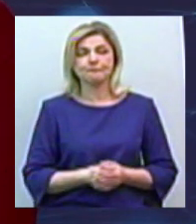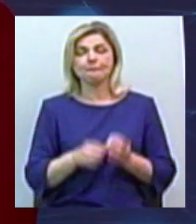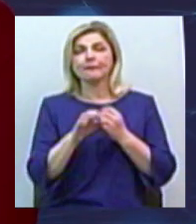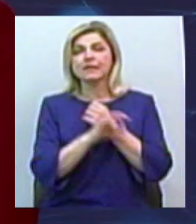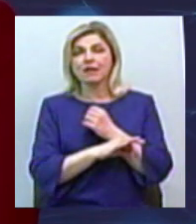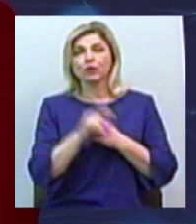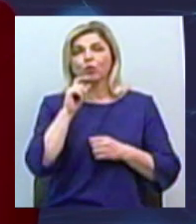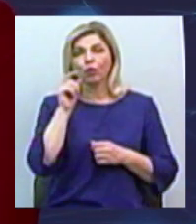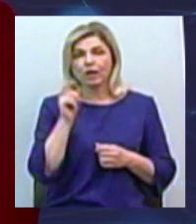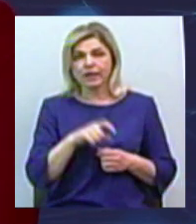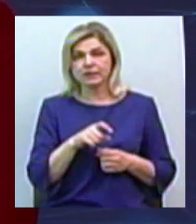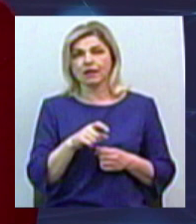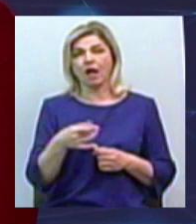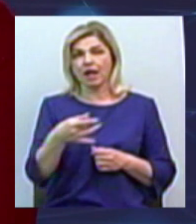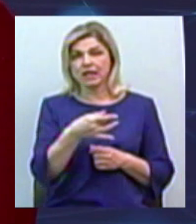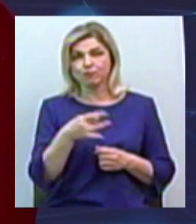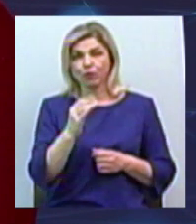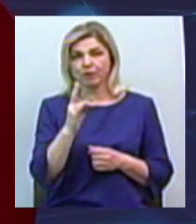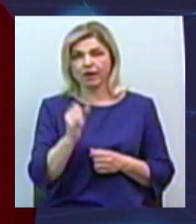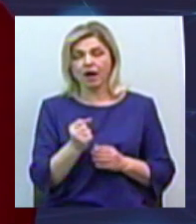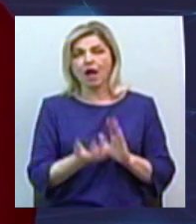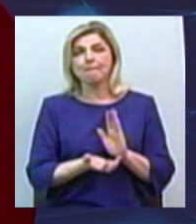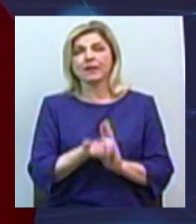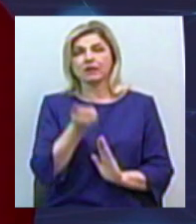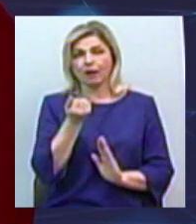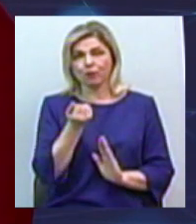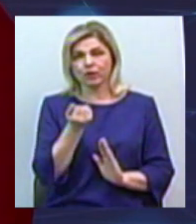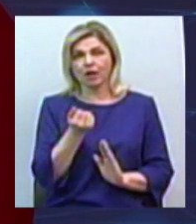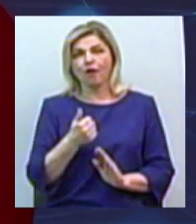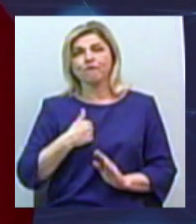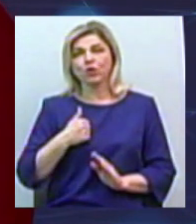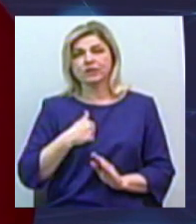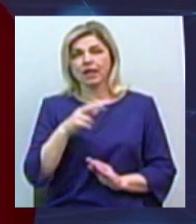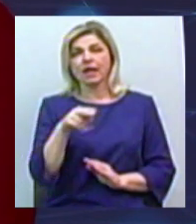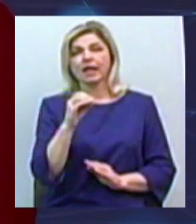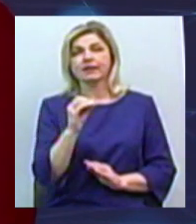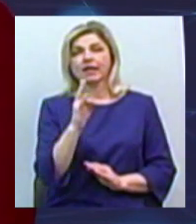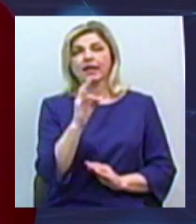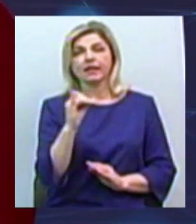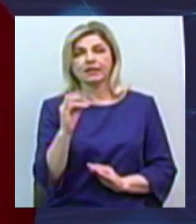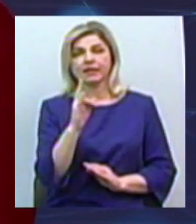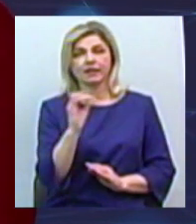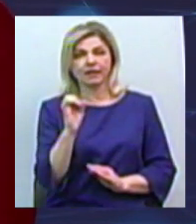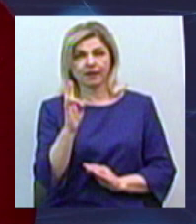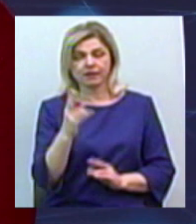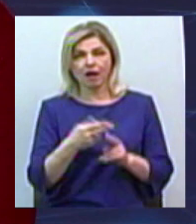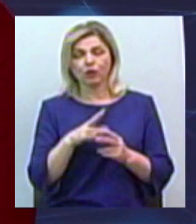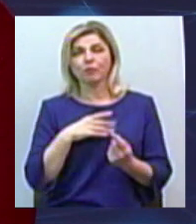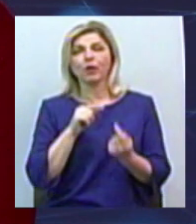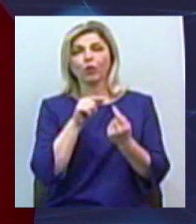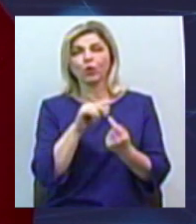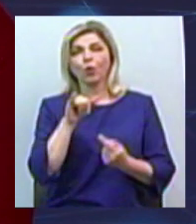Західноукраїнська Народна Республіка, вона підтримує фактично війська Денікіна, які були супротивниками